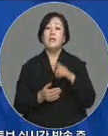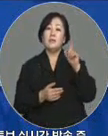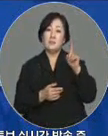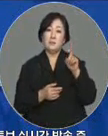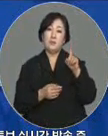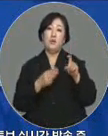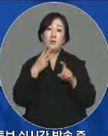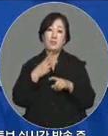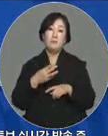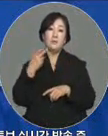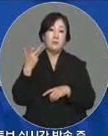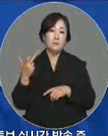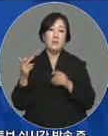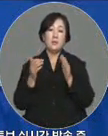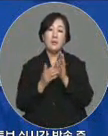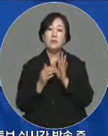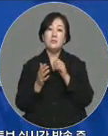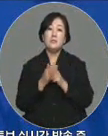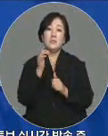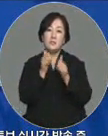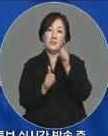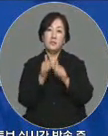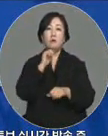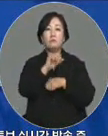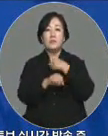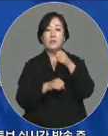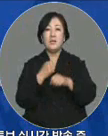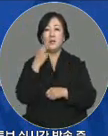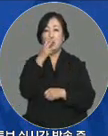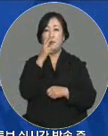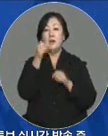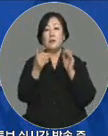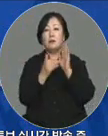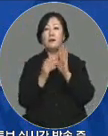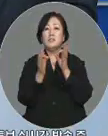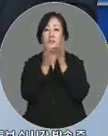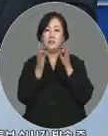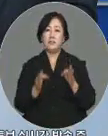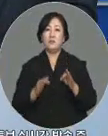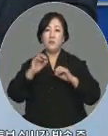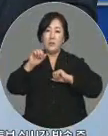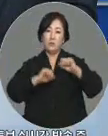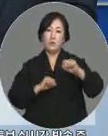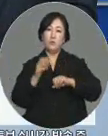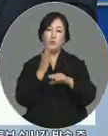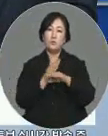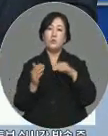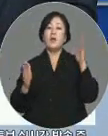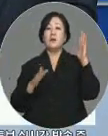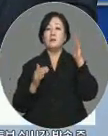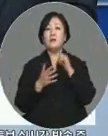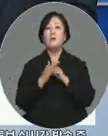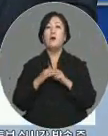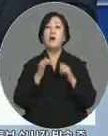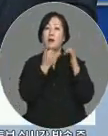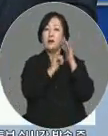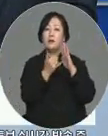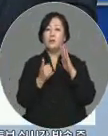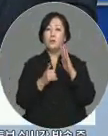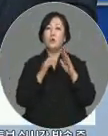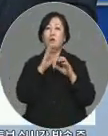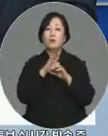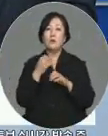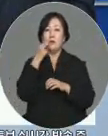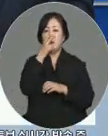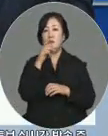3일부터 17일까지 그 수능 자율 방역 실천 기간을 정해서 수험생과 가족은 코로나19